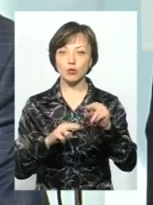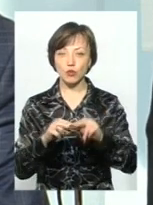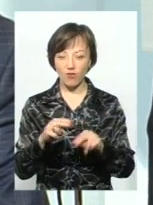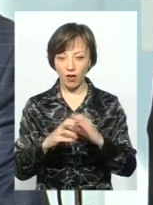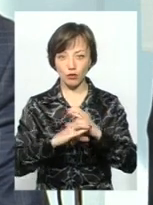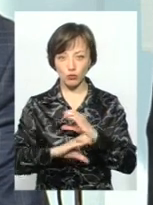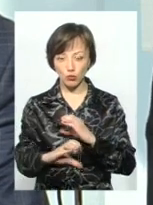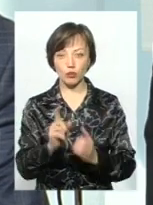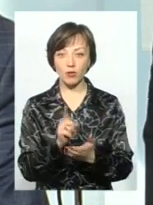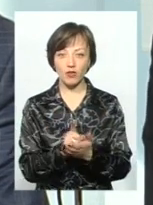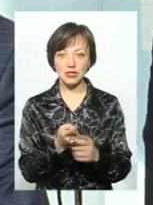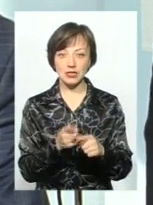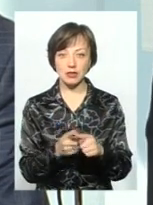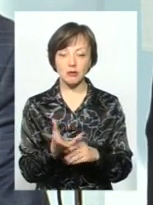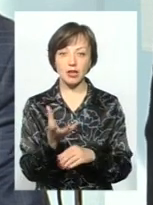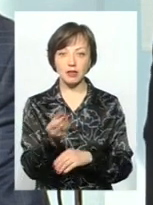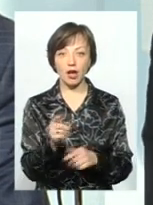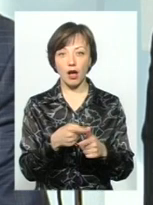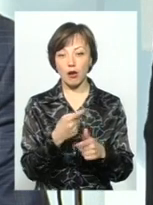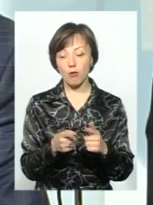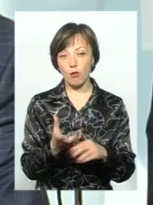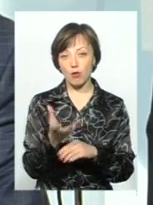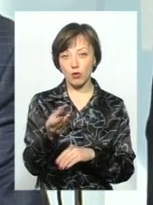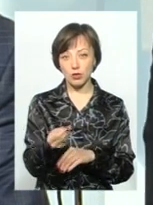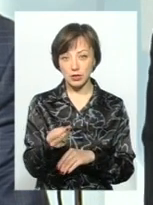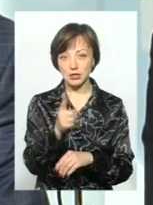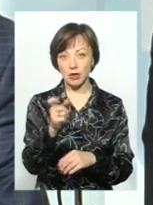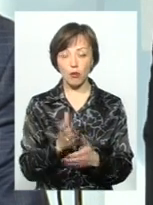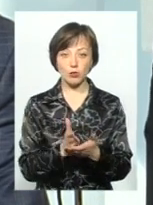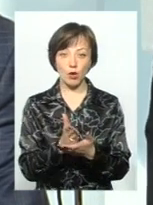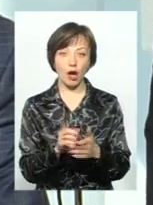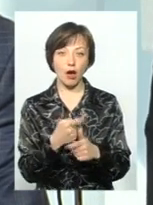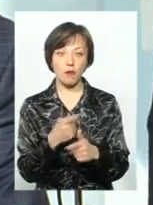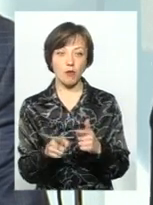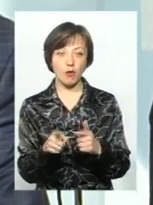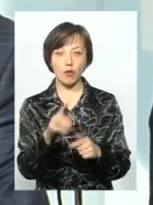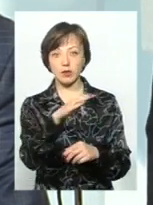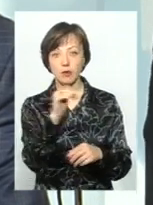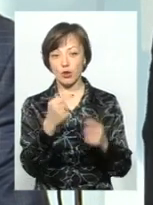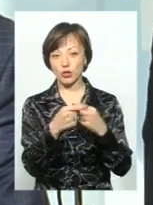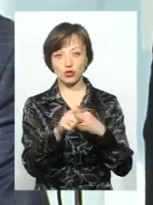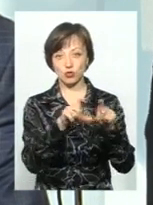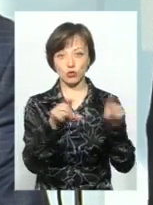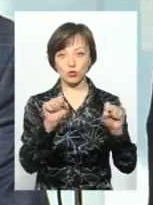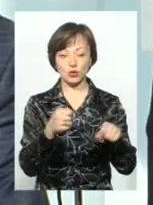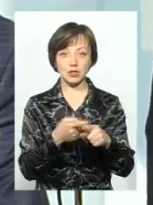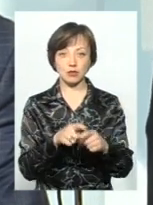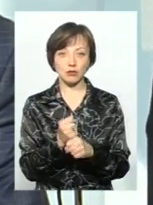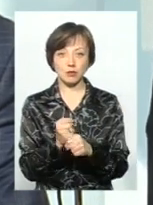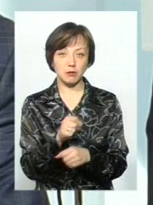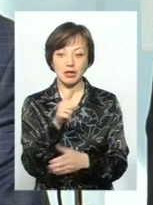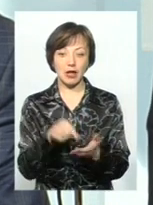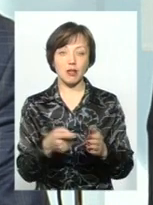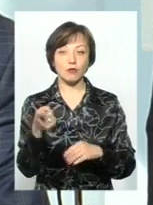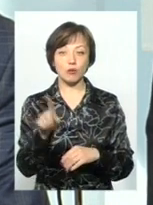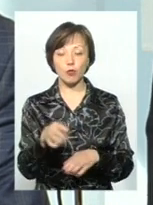систему, вона повинна за це платити. Тобто або платить за обслуговування, або наймає іншу структуру, яка може це зробити. Тобто питання стоїть в тому,